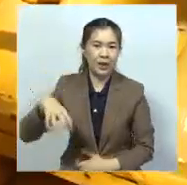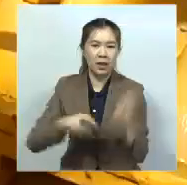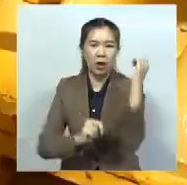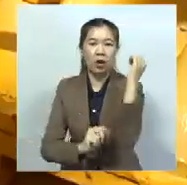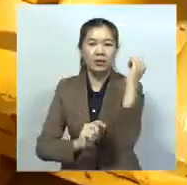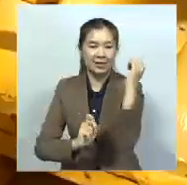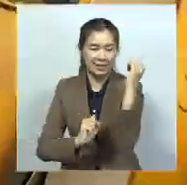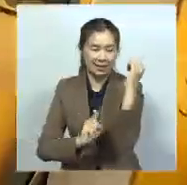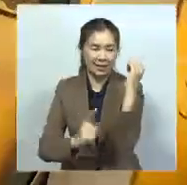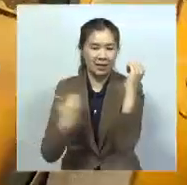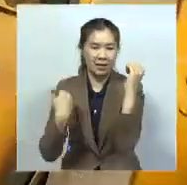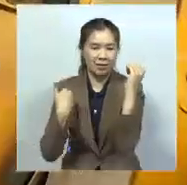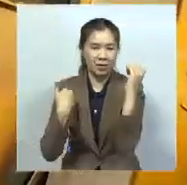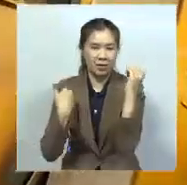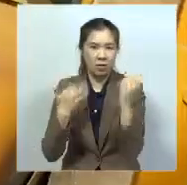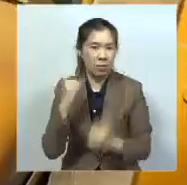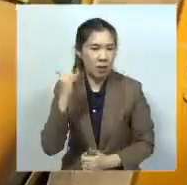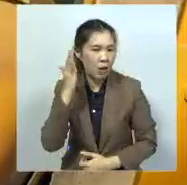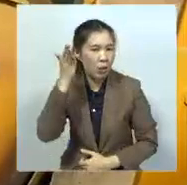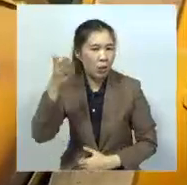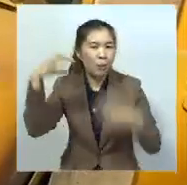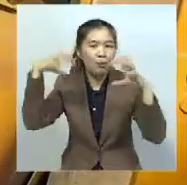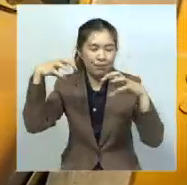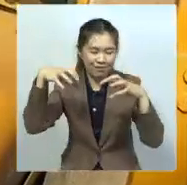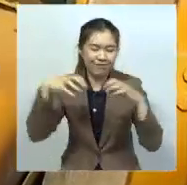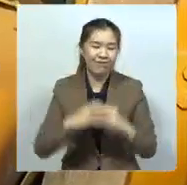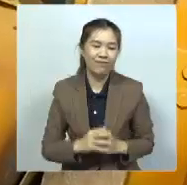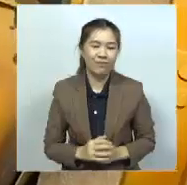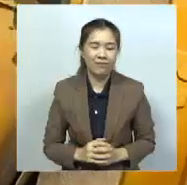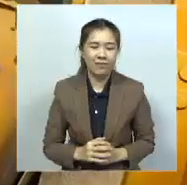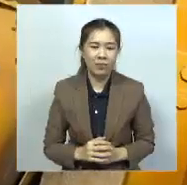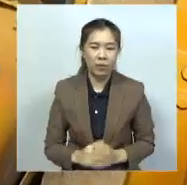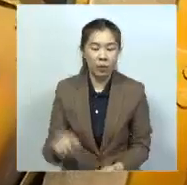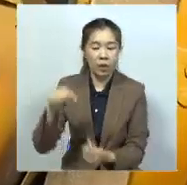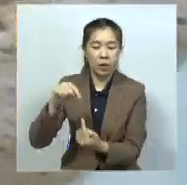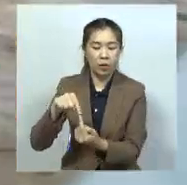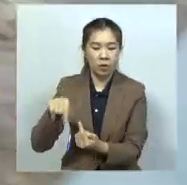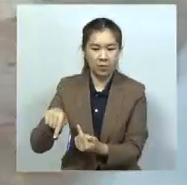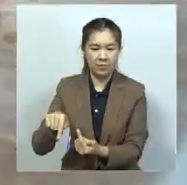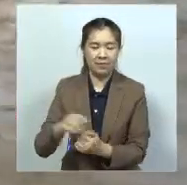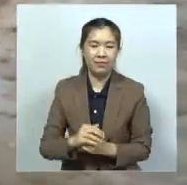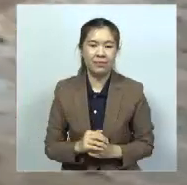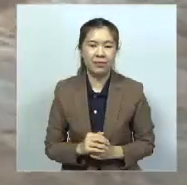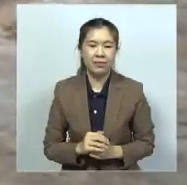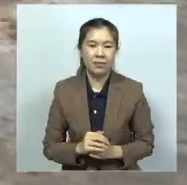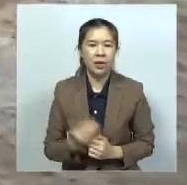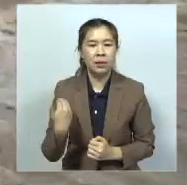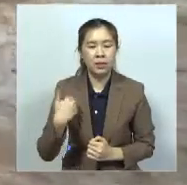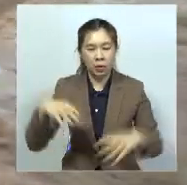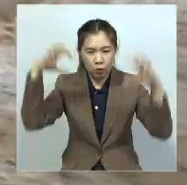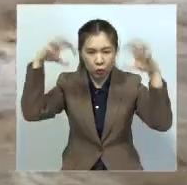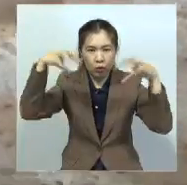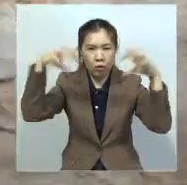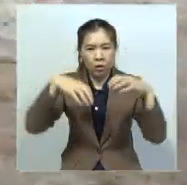ชเพื่อรองรับสถานการณ์ที่อาจจะเกิดขึ้นด้วยค่ะ ไปดูอีกหนึ่งจุดค่ะอันนี้อยู่ที่อำเภอนพิตำนะคะที่นั่นมีฝนต